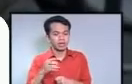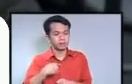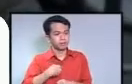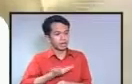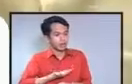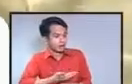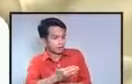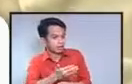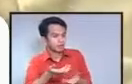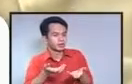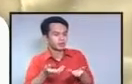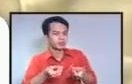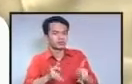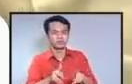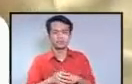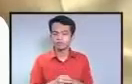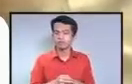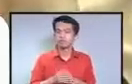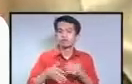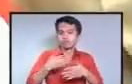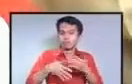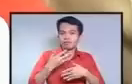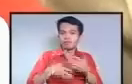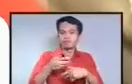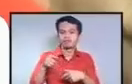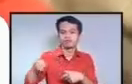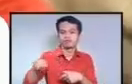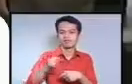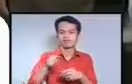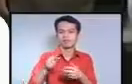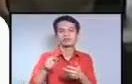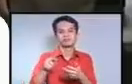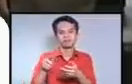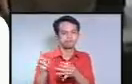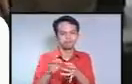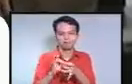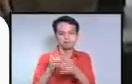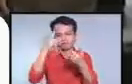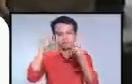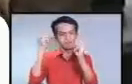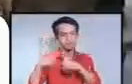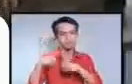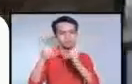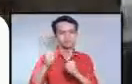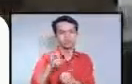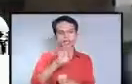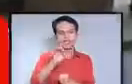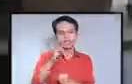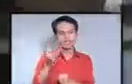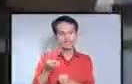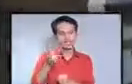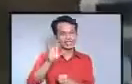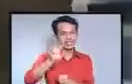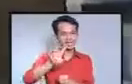ng chance. Sa huli, nagkasundo mga senador na isumite na sa plenaryo ang proposed 863 million